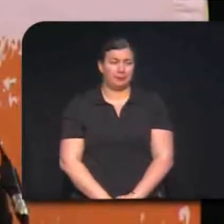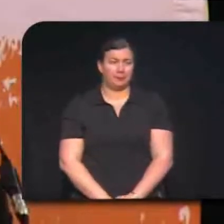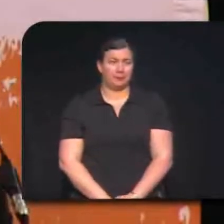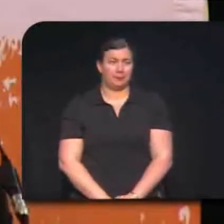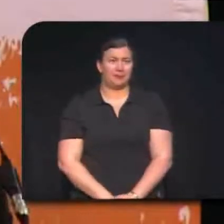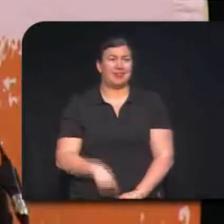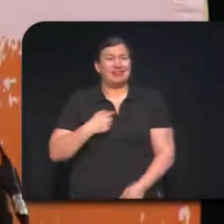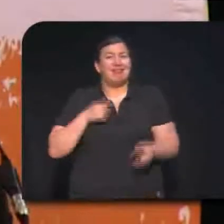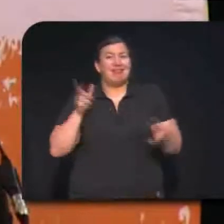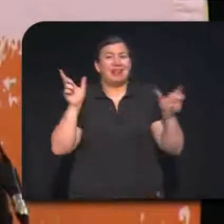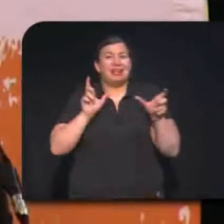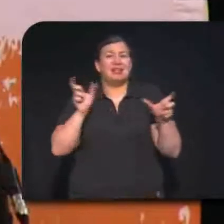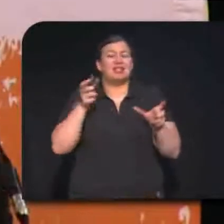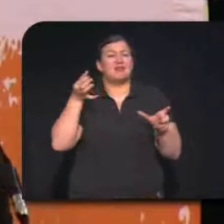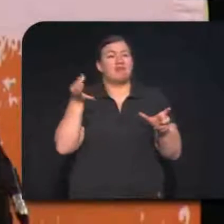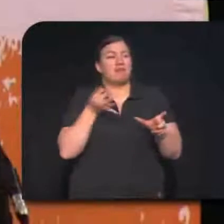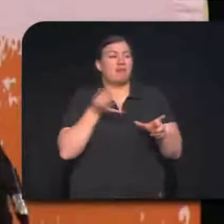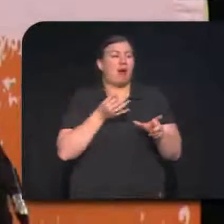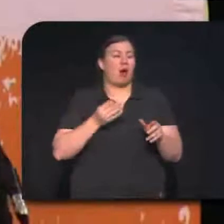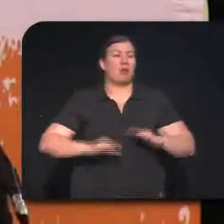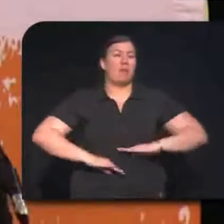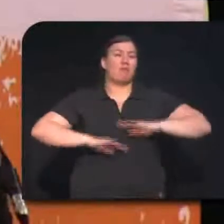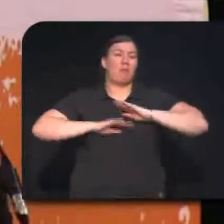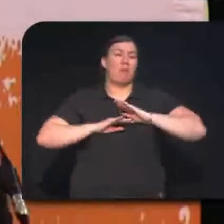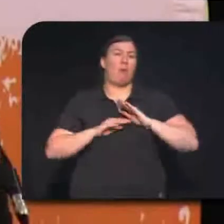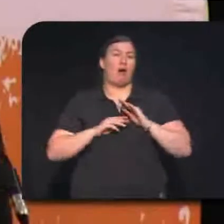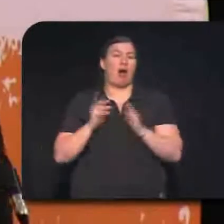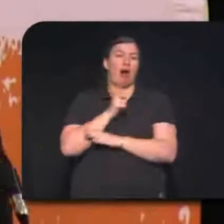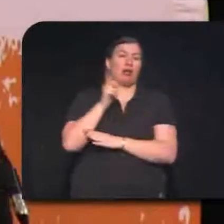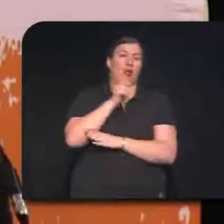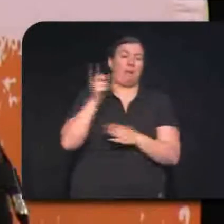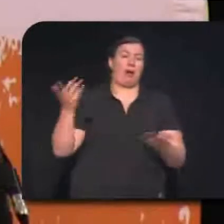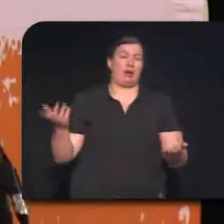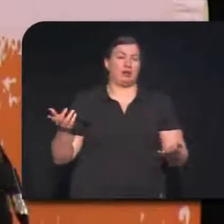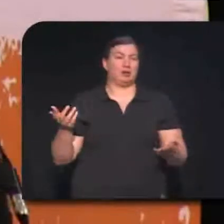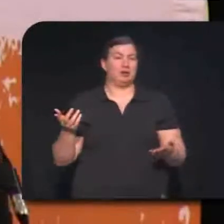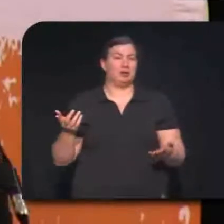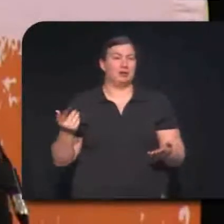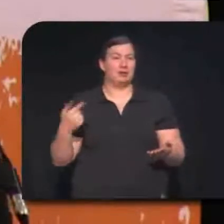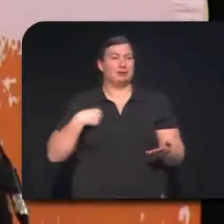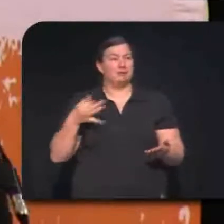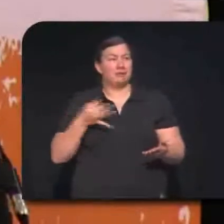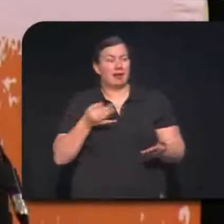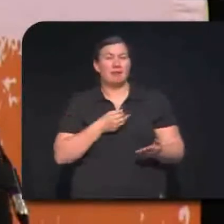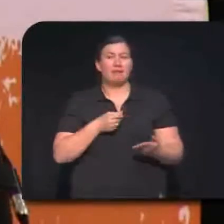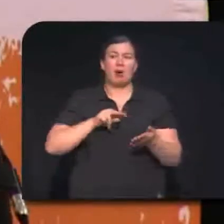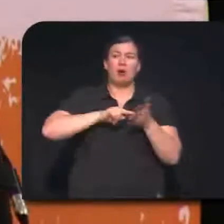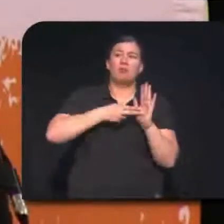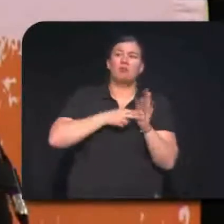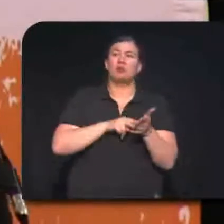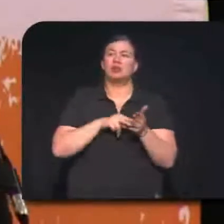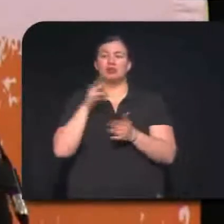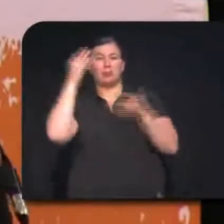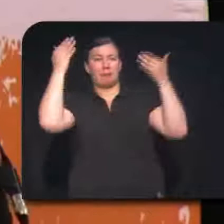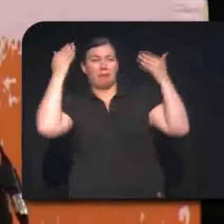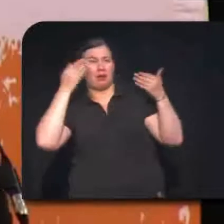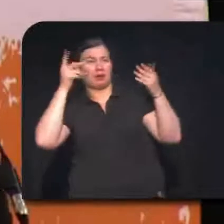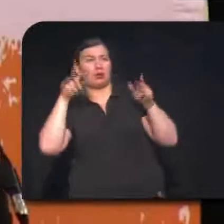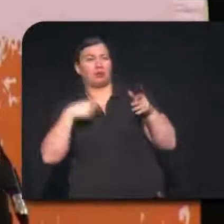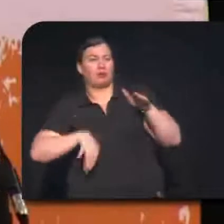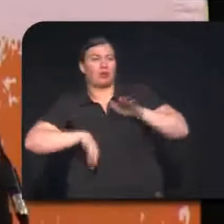unes Industrie political Vakuum service